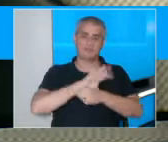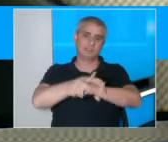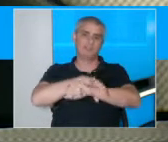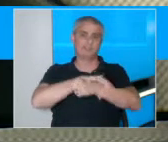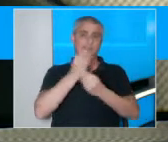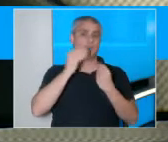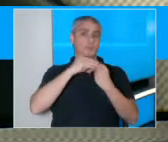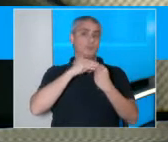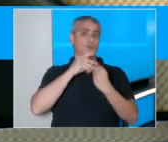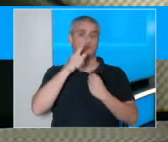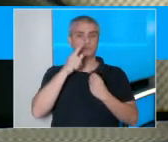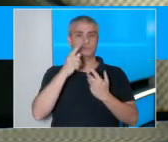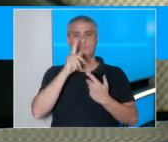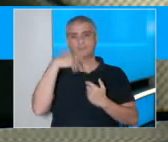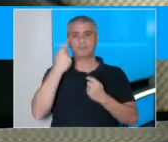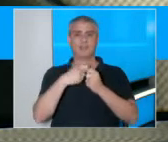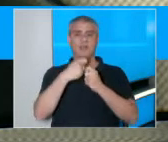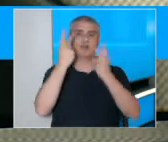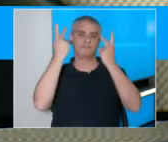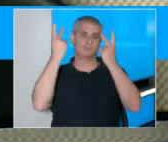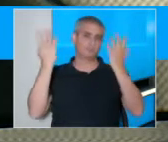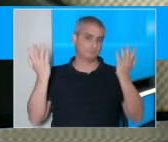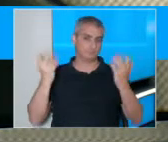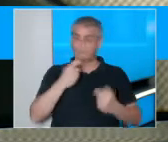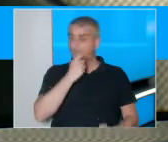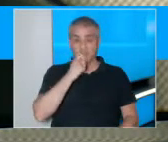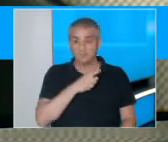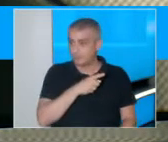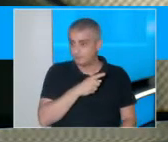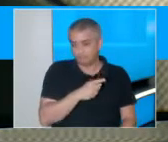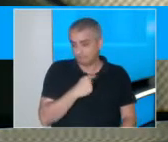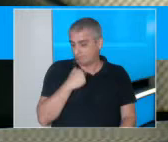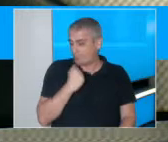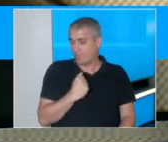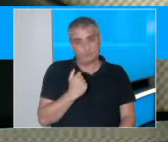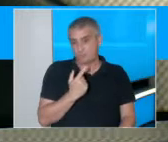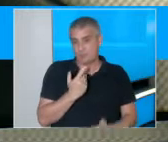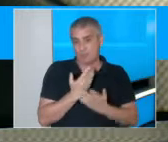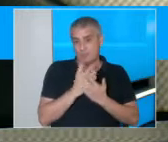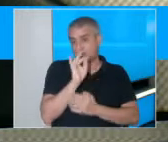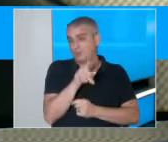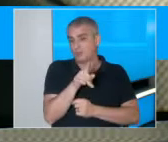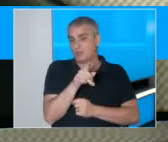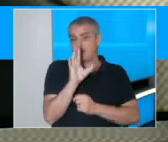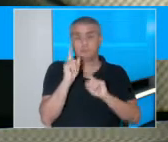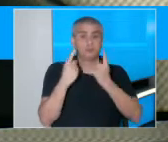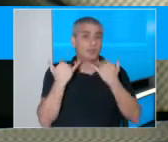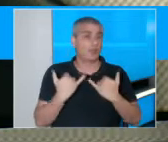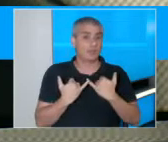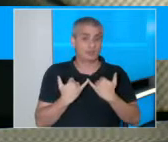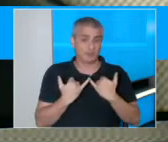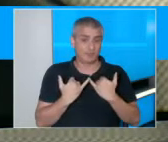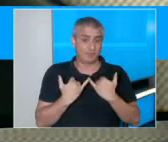הצמיד הנוסף, שהוא יהיה כנראה הקלף המכריע. דרי, לעומת זאת, אני לא בטוח שההשהיה היא נגדו. כי מה שקורה כרגע